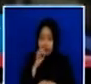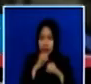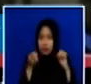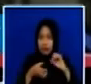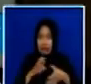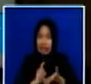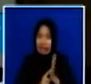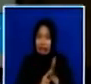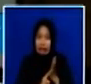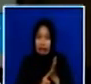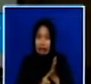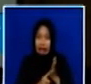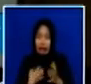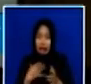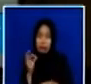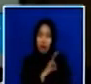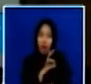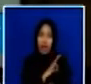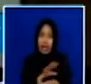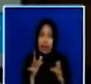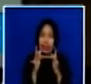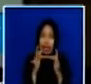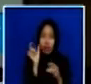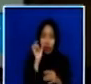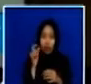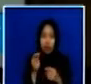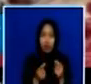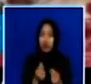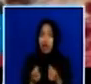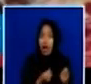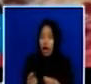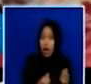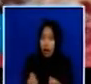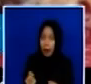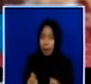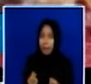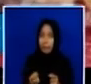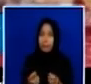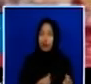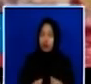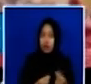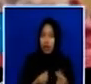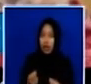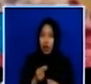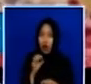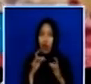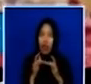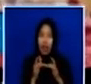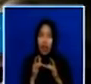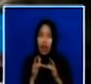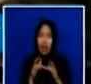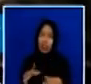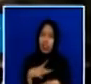berita hoax dan di sarana internet untuk usaha bisnis online antusias anggota karang taruna yang